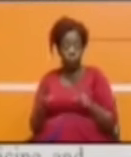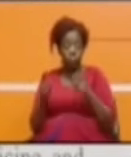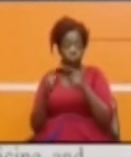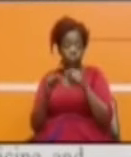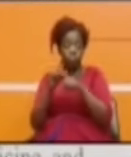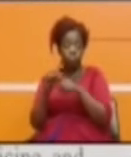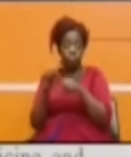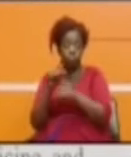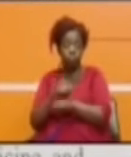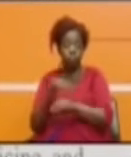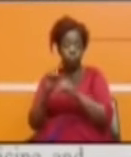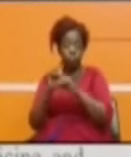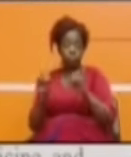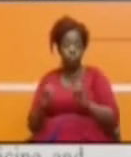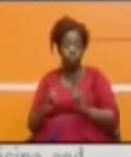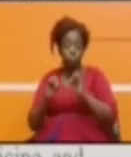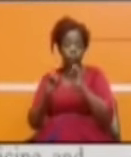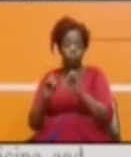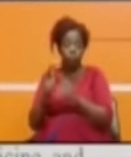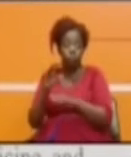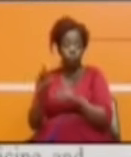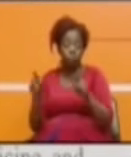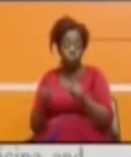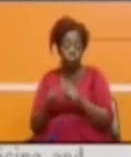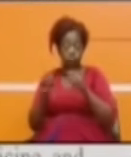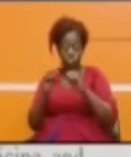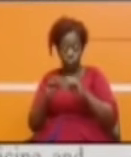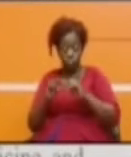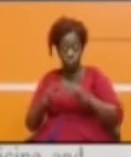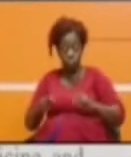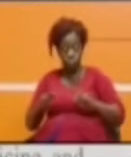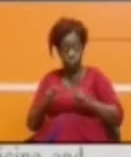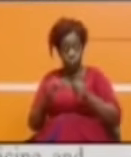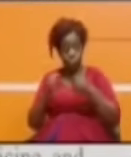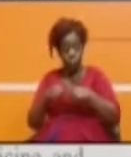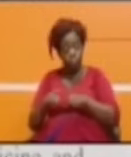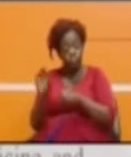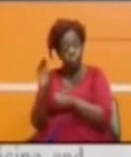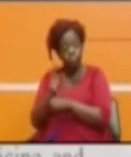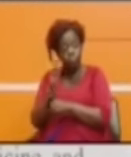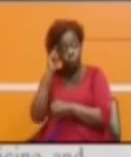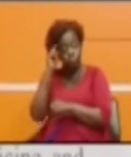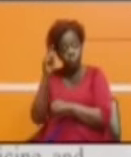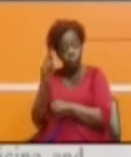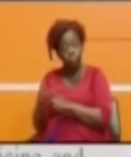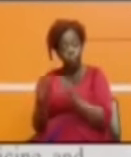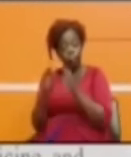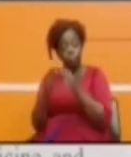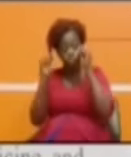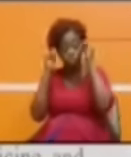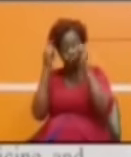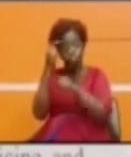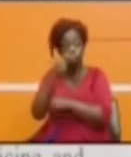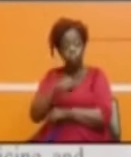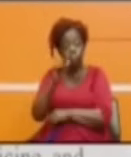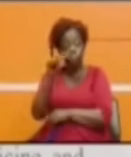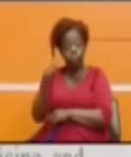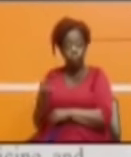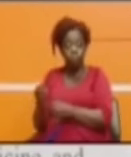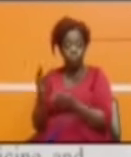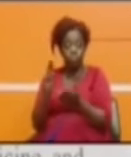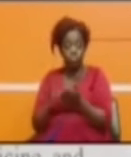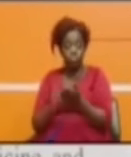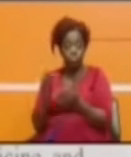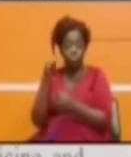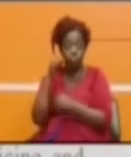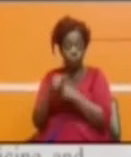ku masomo agasomesebwa ku ttendekero lino okunoonyereza okwakoleddwa akakiiko k'amakago wa pulezidenti ng'ennaku z'omwezi 17 omwezi ogwa November